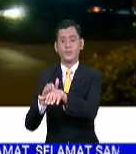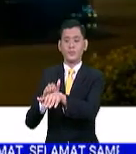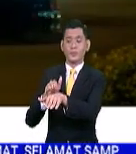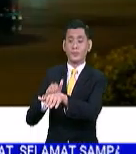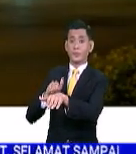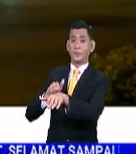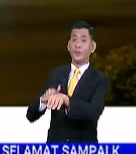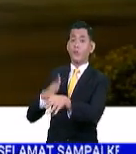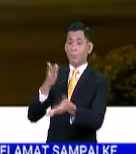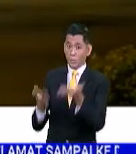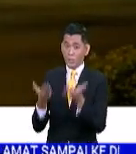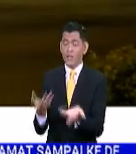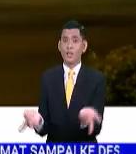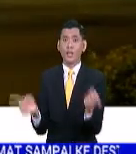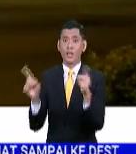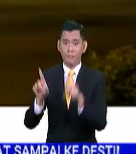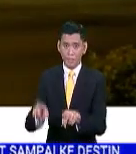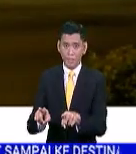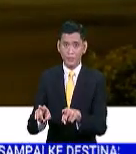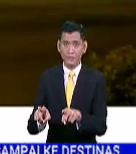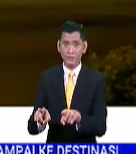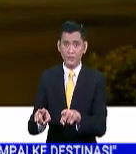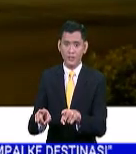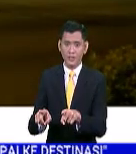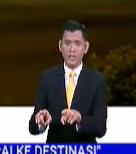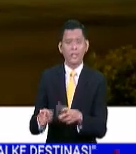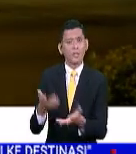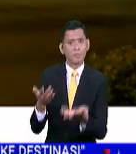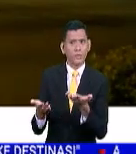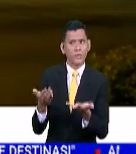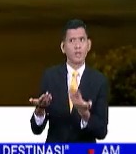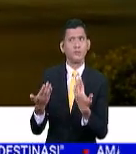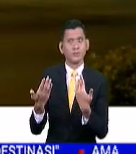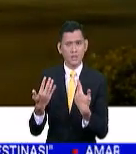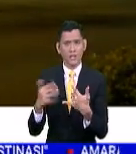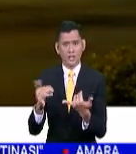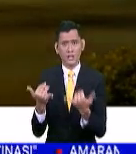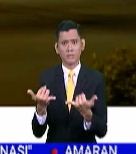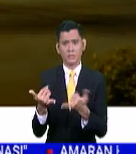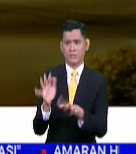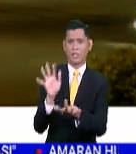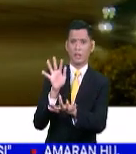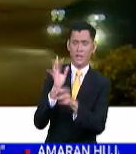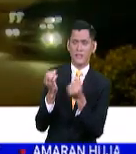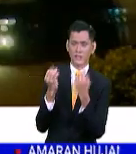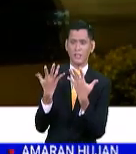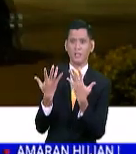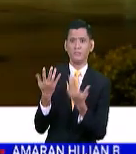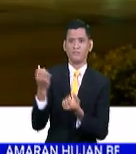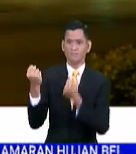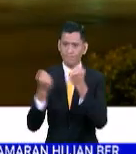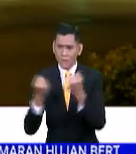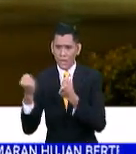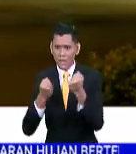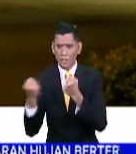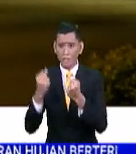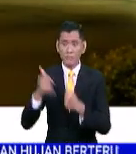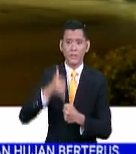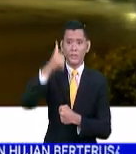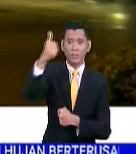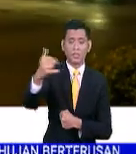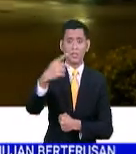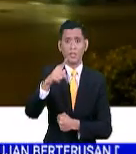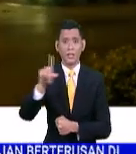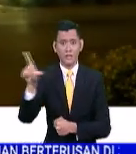kota yang memulakan perjalanan sejak pagi tadi. Dijangka sudah mula memasuki Ibu Negara dari arah utara tanah air sehingga